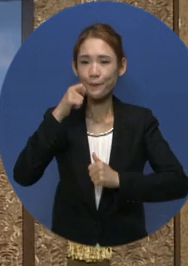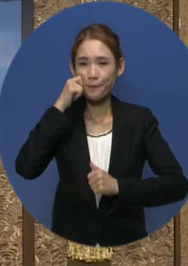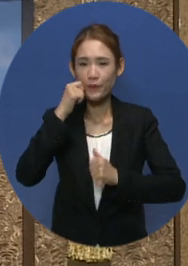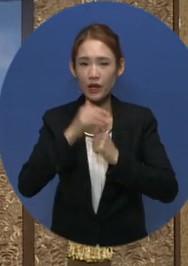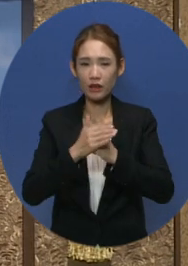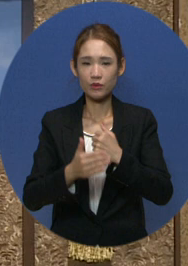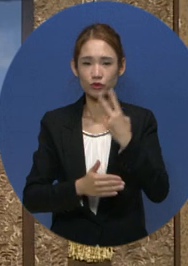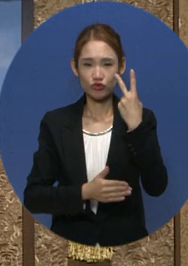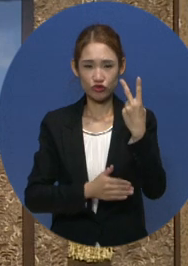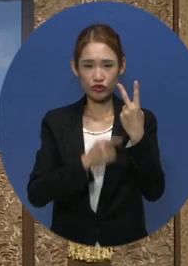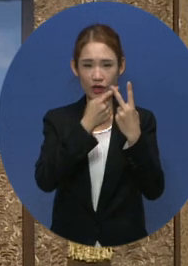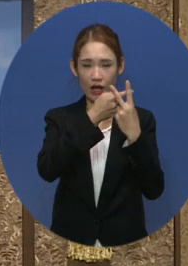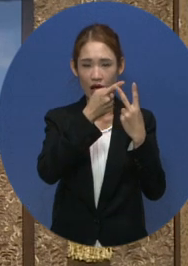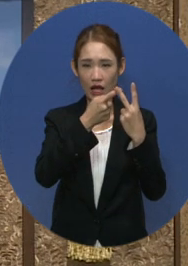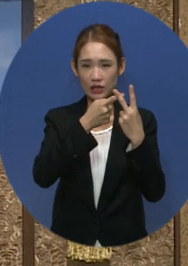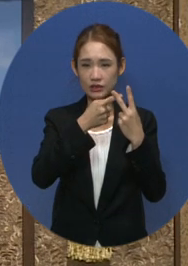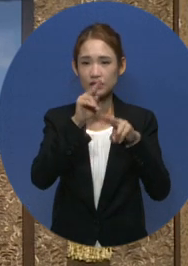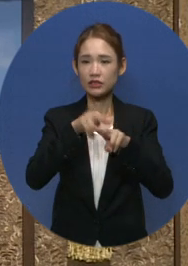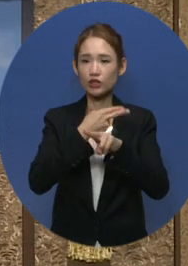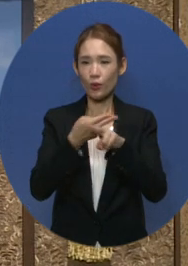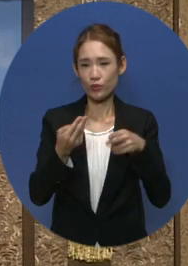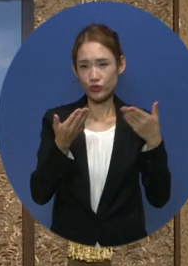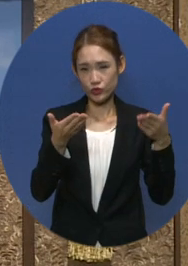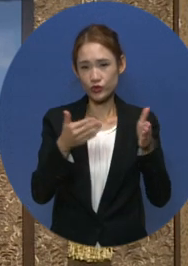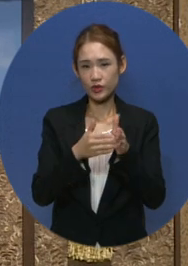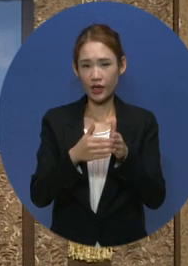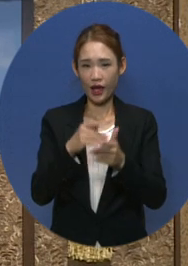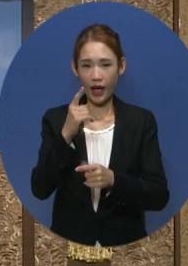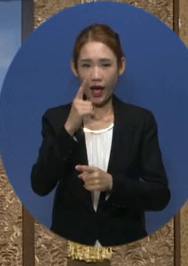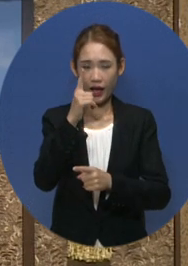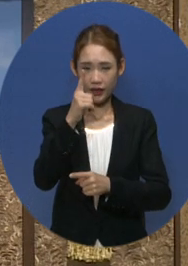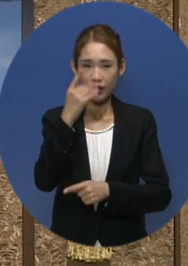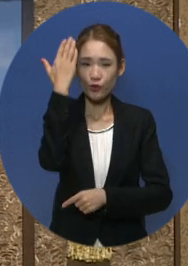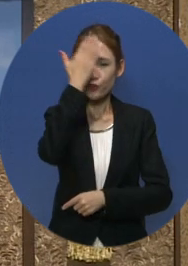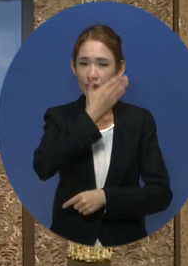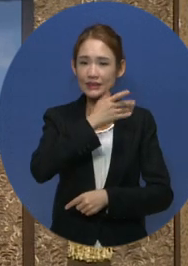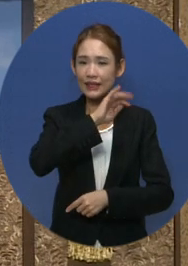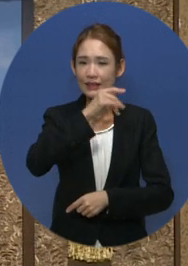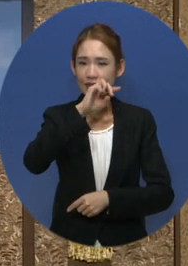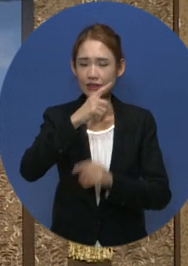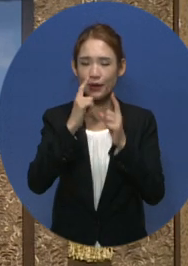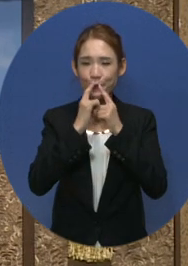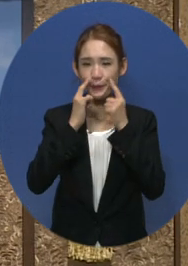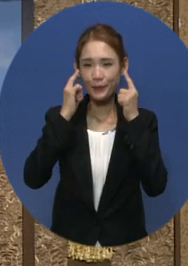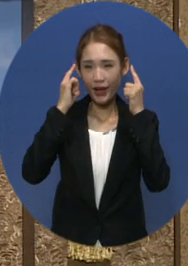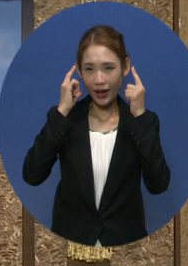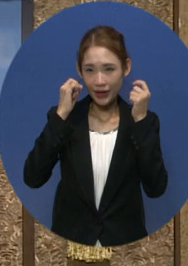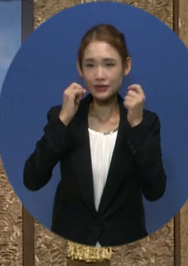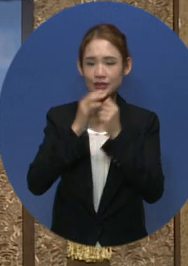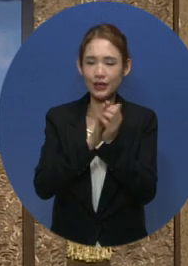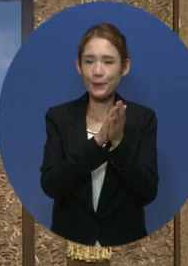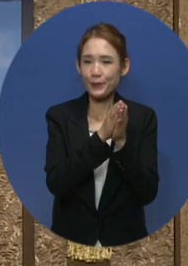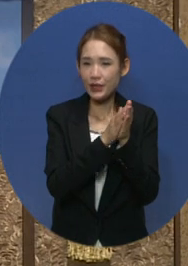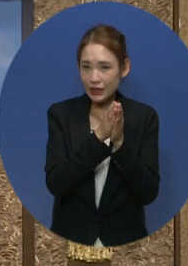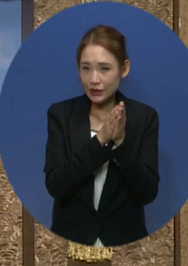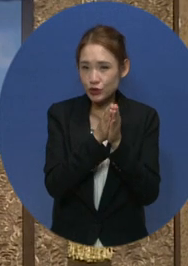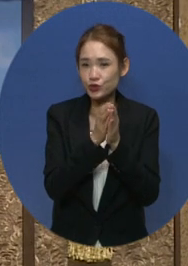가지 키트를 준비해가지고 보급하고 있는데요. 하나는 위생 키트라 그래가지고 네. 이제 마스크라든지 뭐